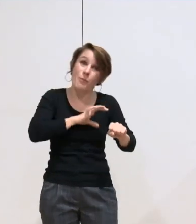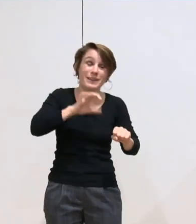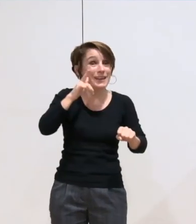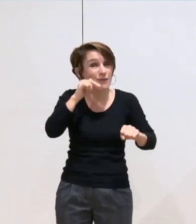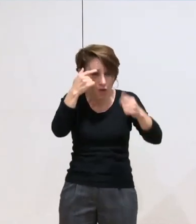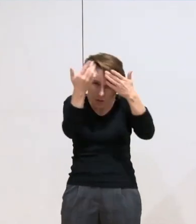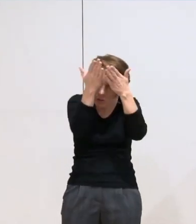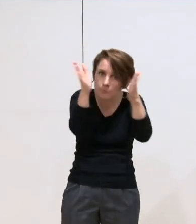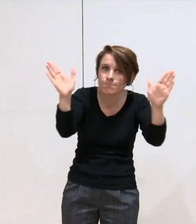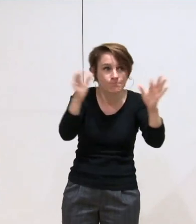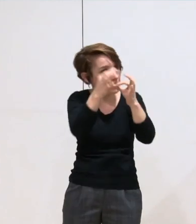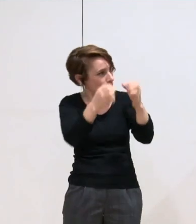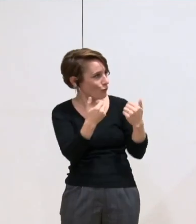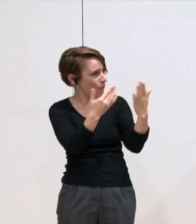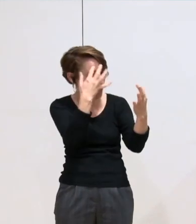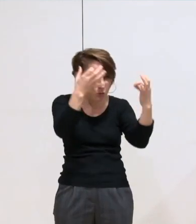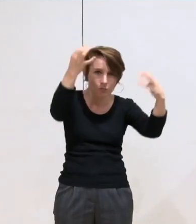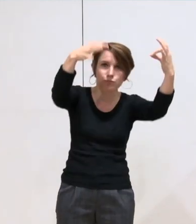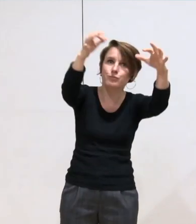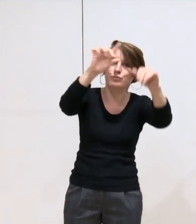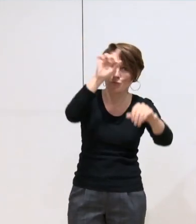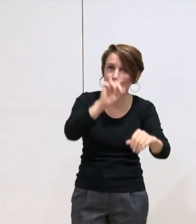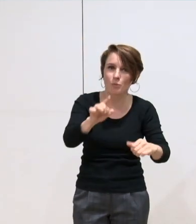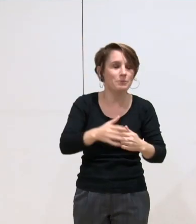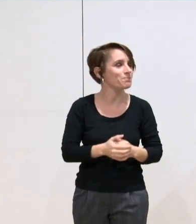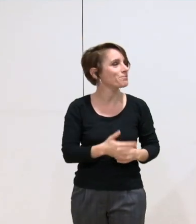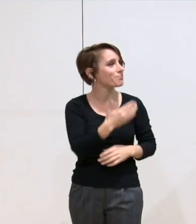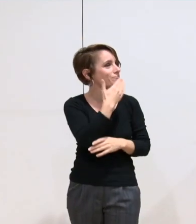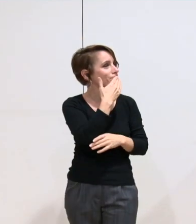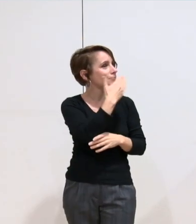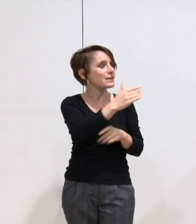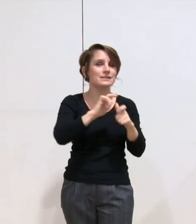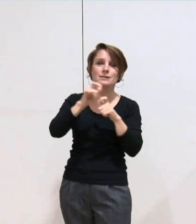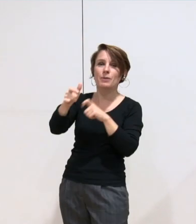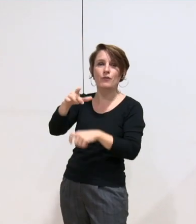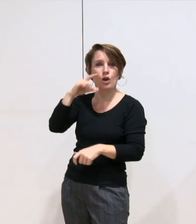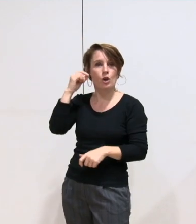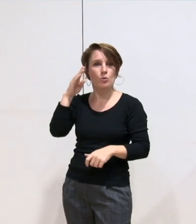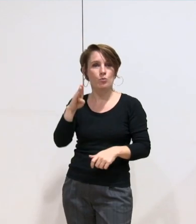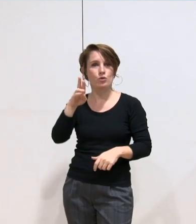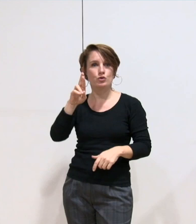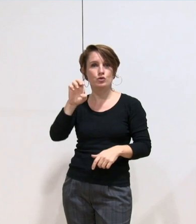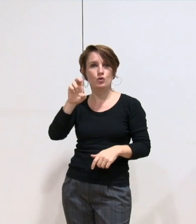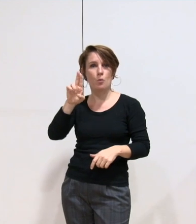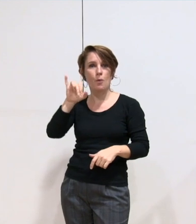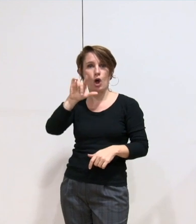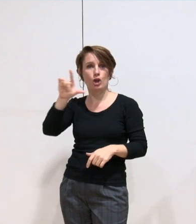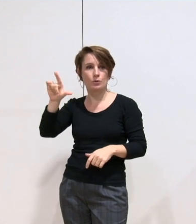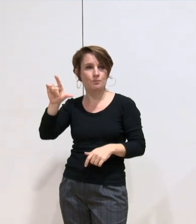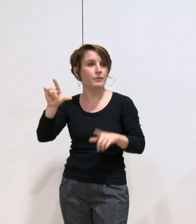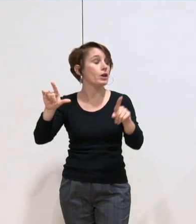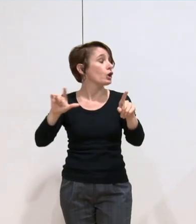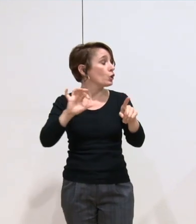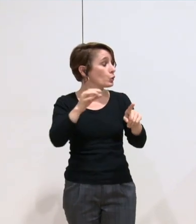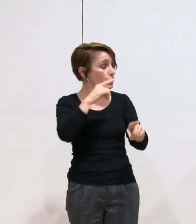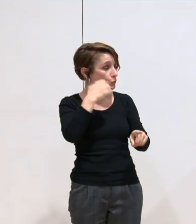collègues. Je vous remercie, monsieur Breuil. Oui, monsieur le maire, nous voterons ce rapport